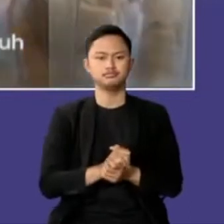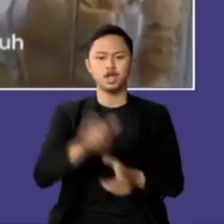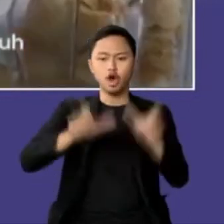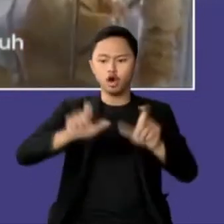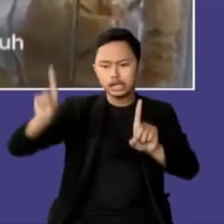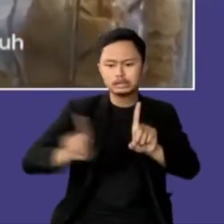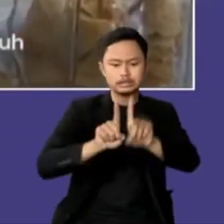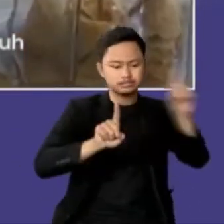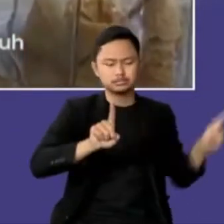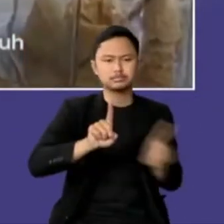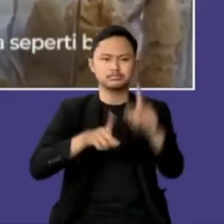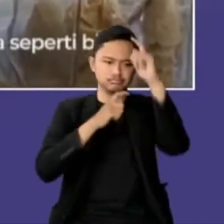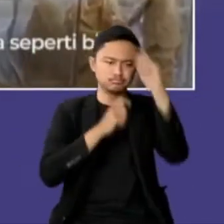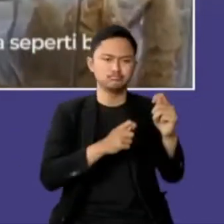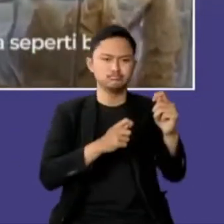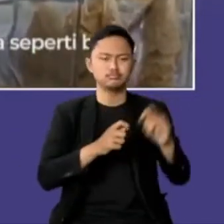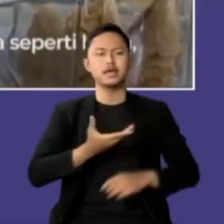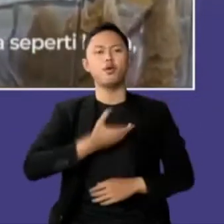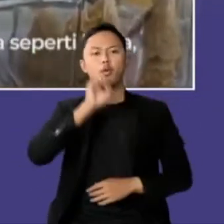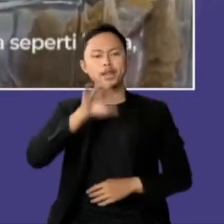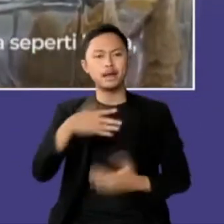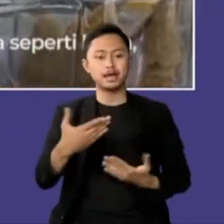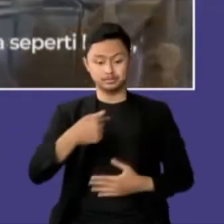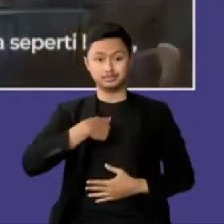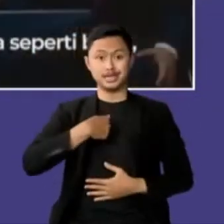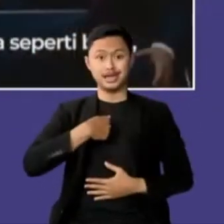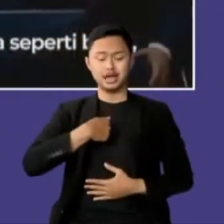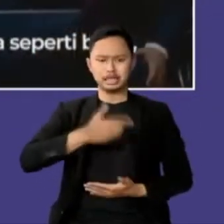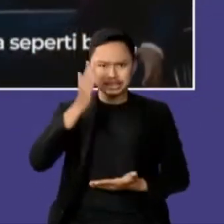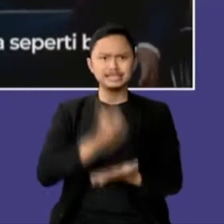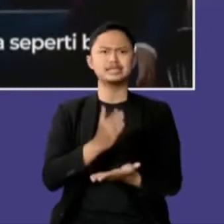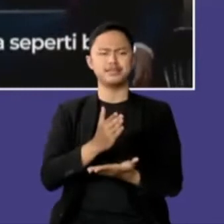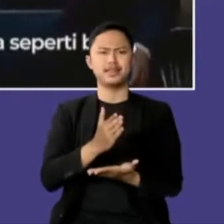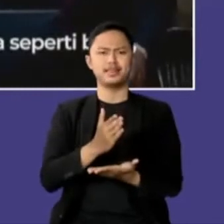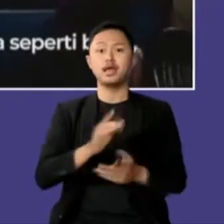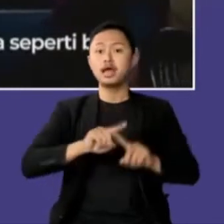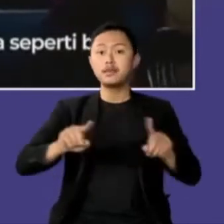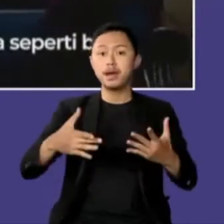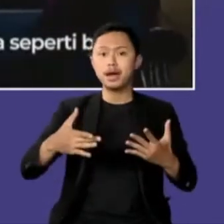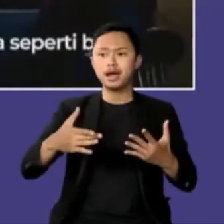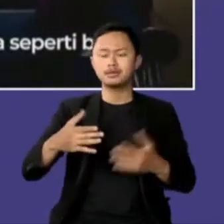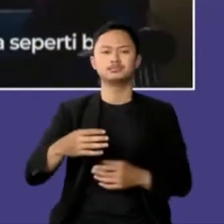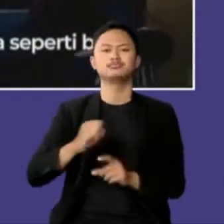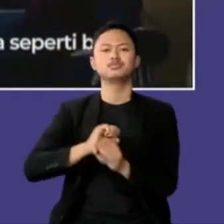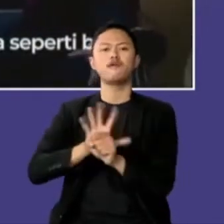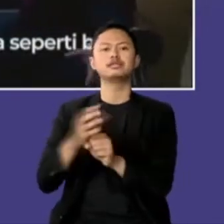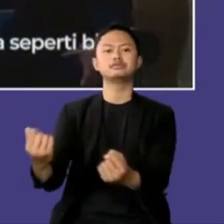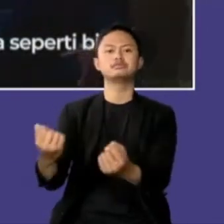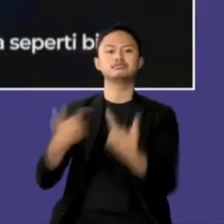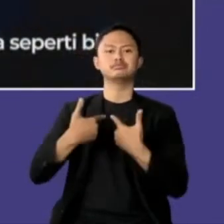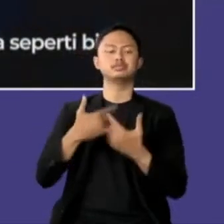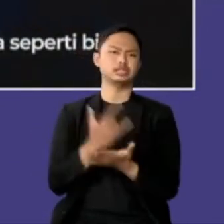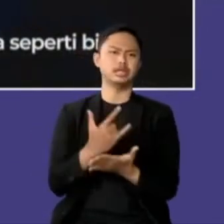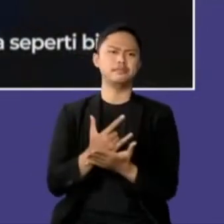pengawal patuh taat saya ingin menyampaikan saya yang demikian disiplin saja itu ternyata terpapar sampai